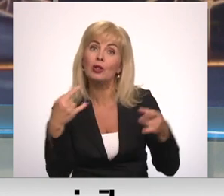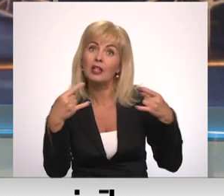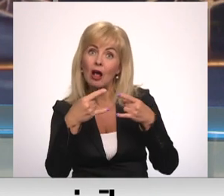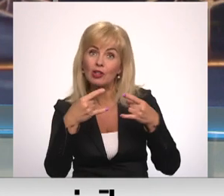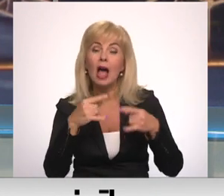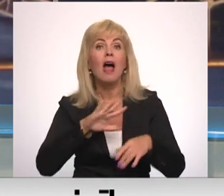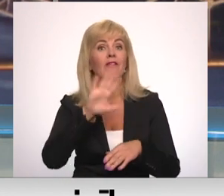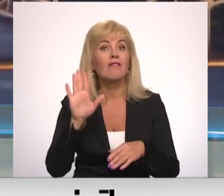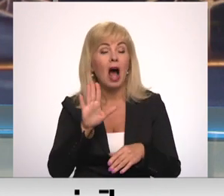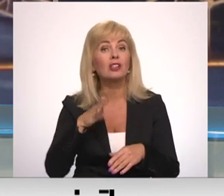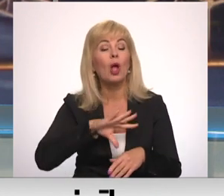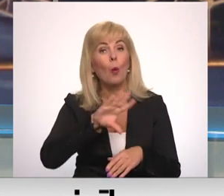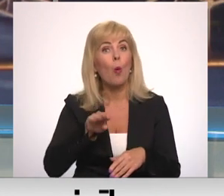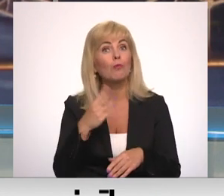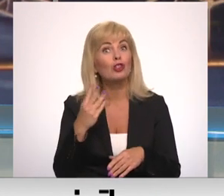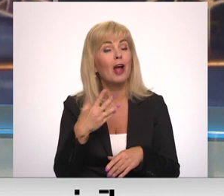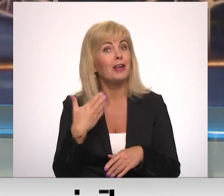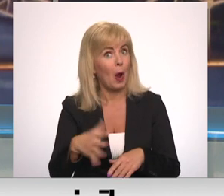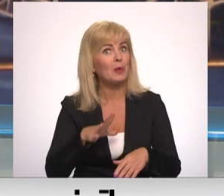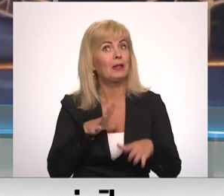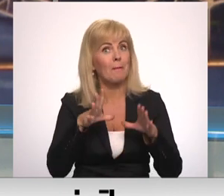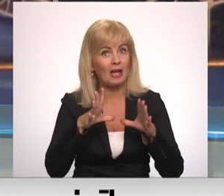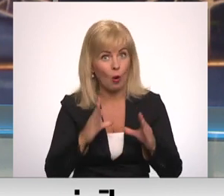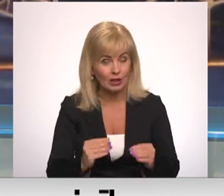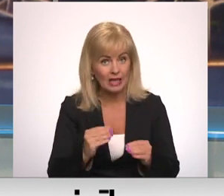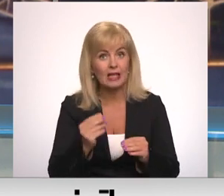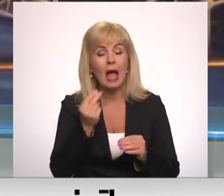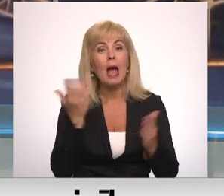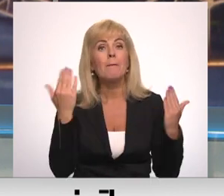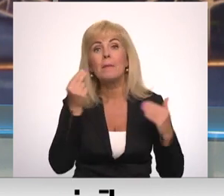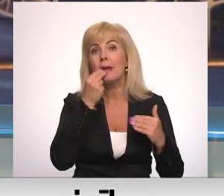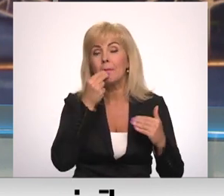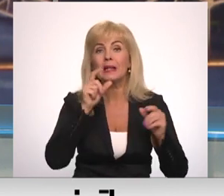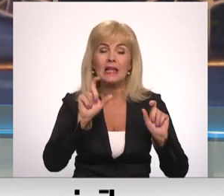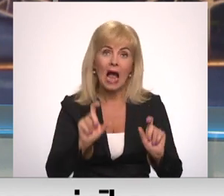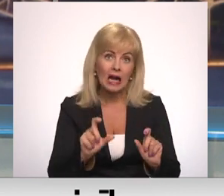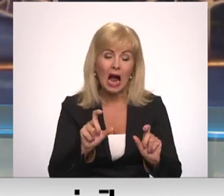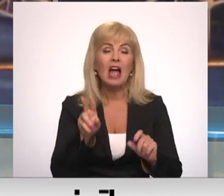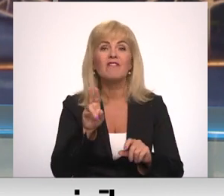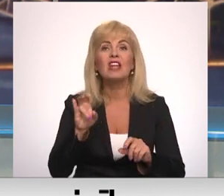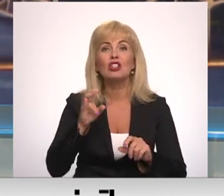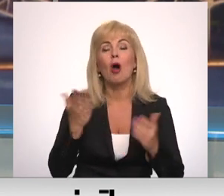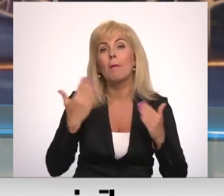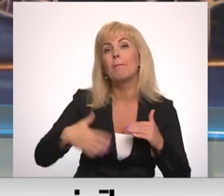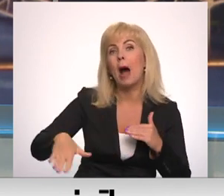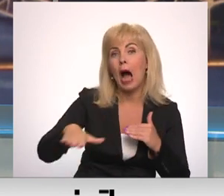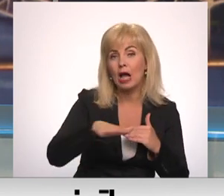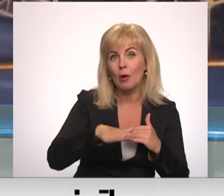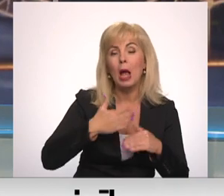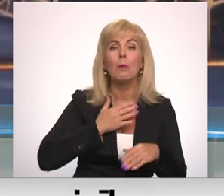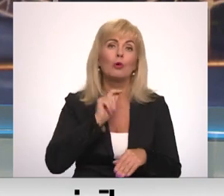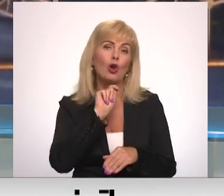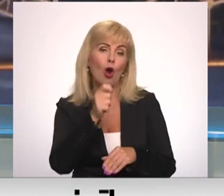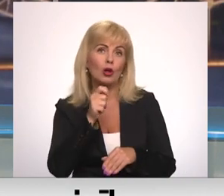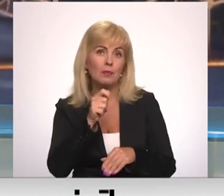kopš ceturtdienas ir brīvdienas. Lielākais jubilejas pikniks norisinājās Vindzors pils parkā. Tajā pabija arī mūsu korespondente Lielbritānijā